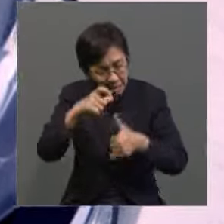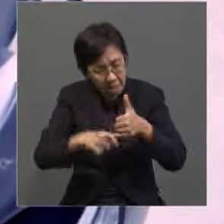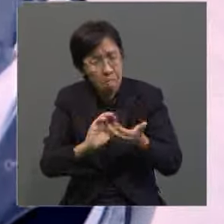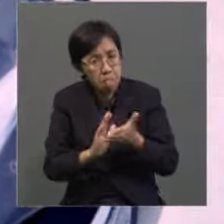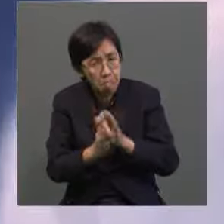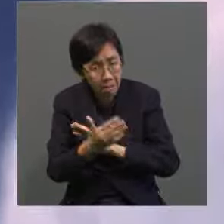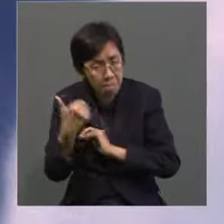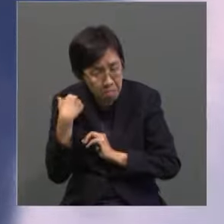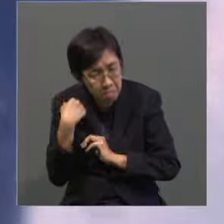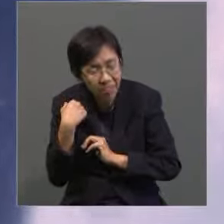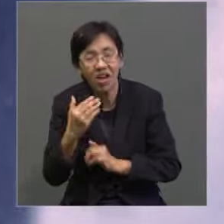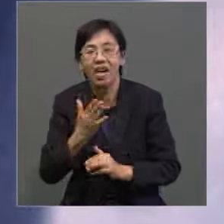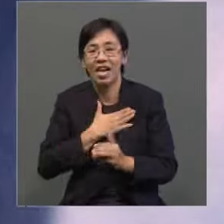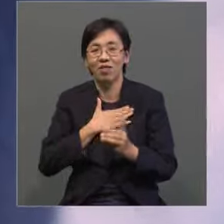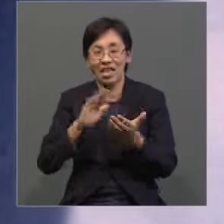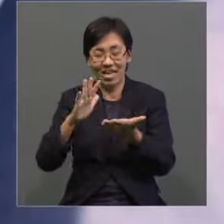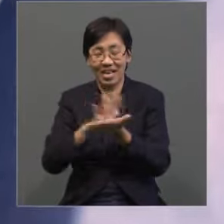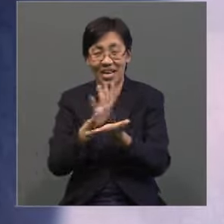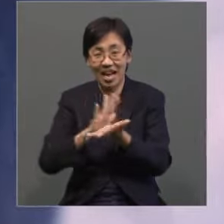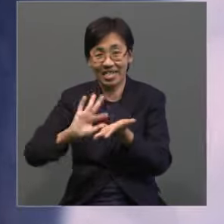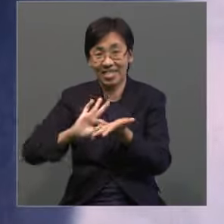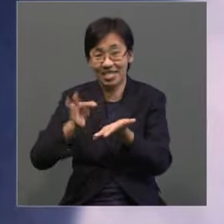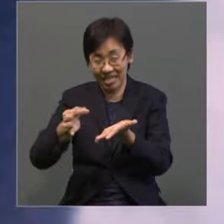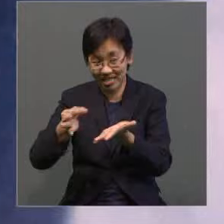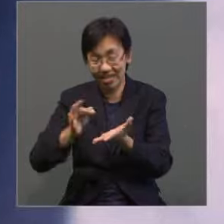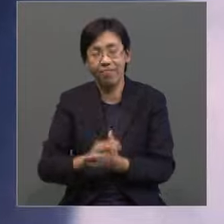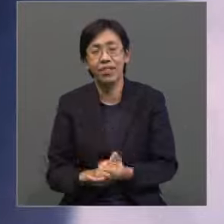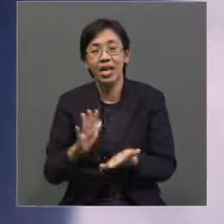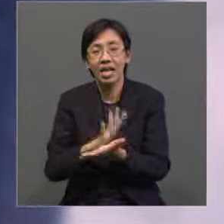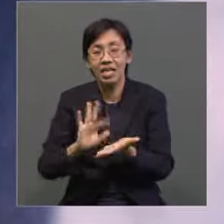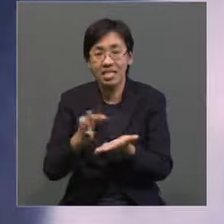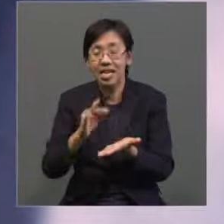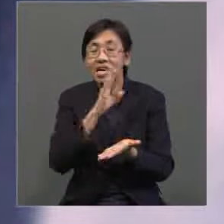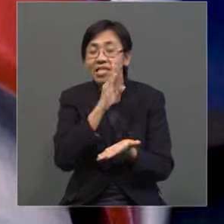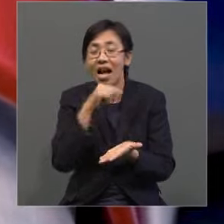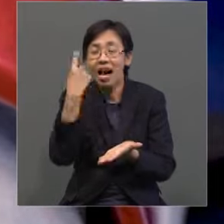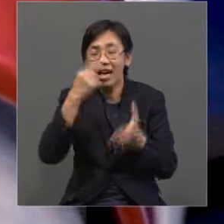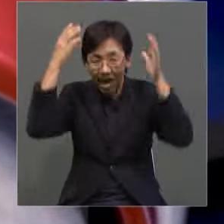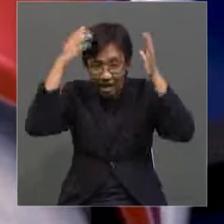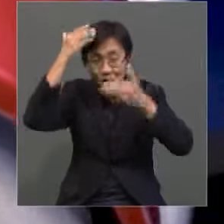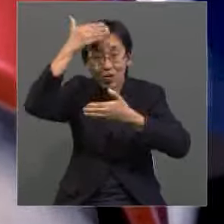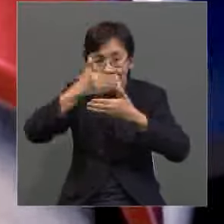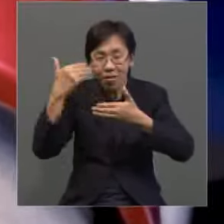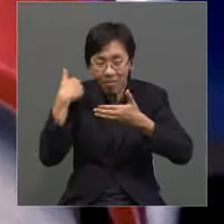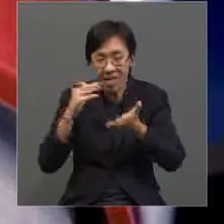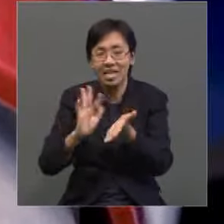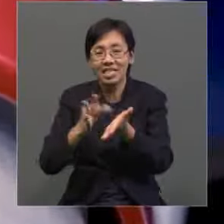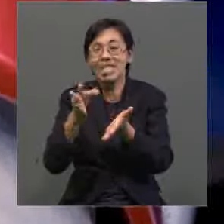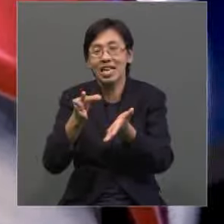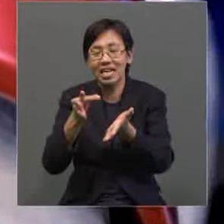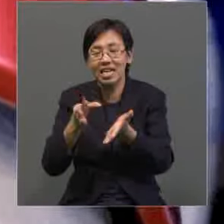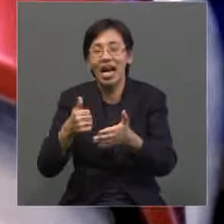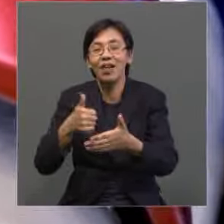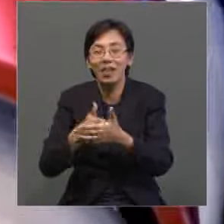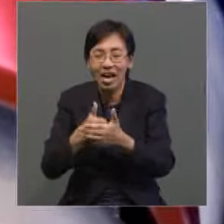มเราก็ใช้สติ๊กเกอร์เป็นสัญลักษณ์ว่าใครที่สวมหมวกดีอยู่แล้วเราก็ใช้สติ๊กเกอร์นี้กดไลค์